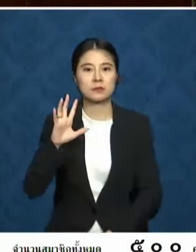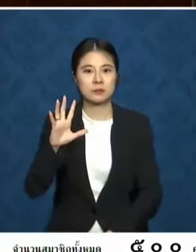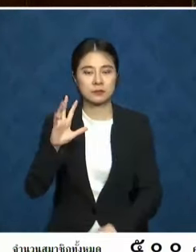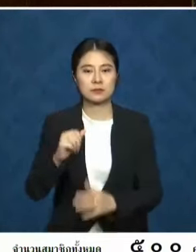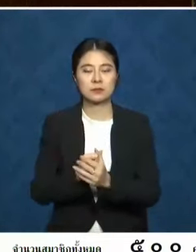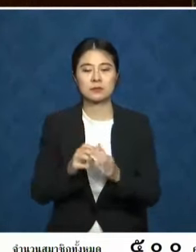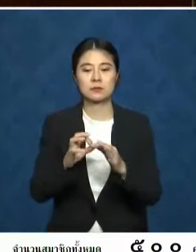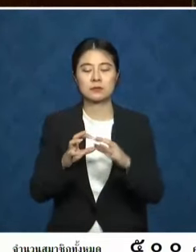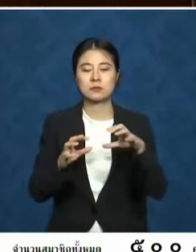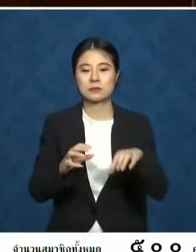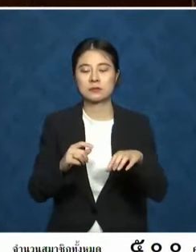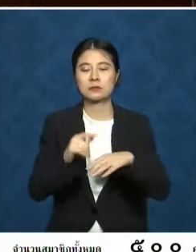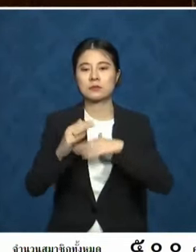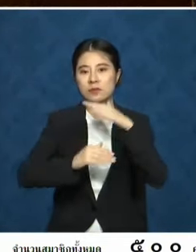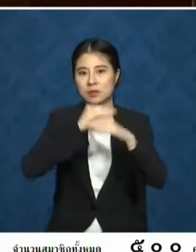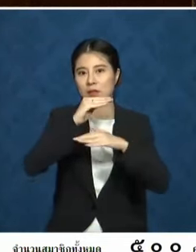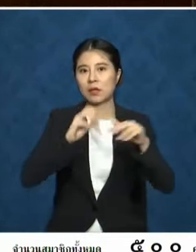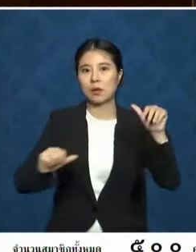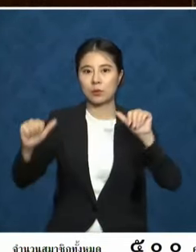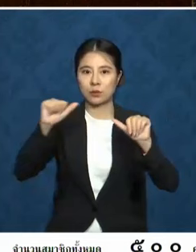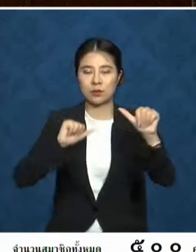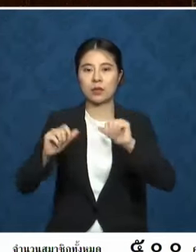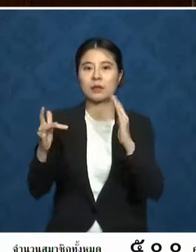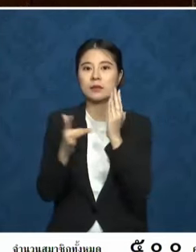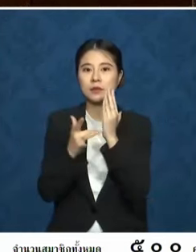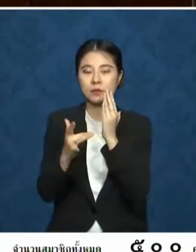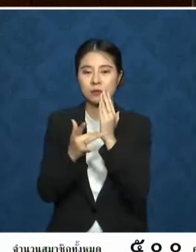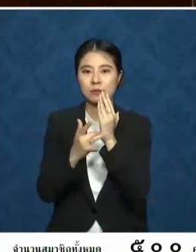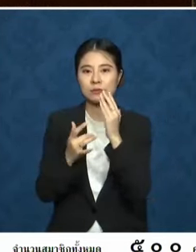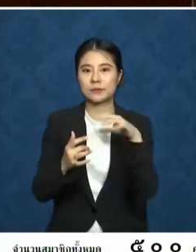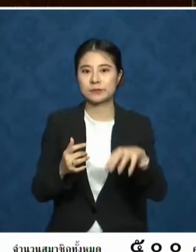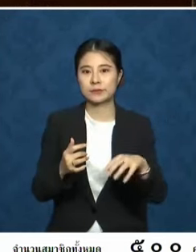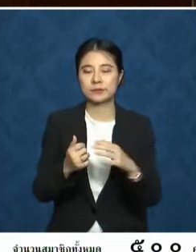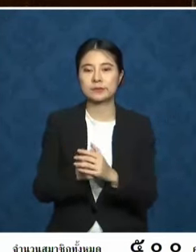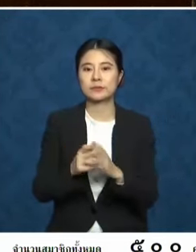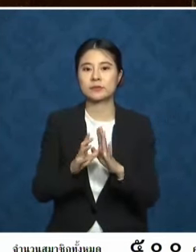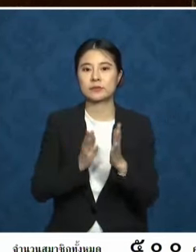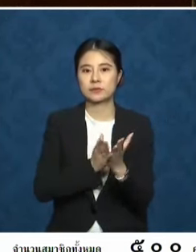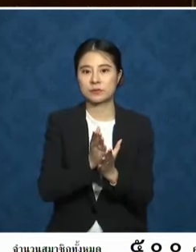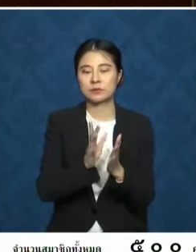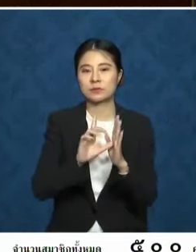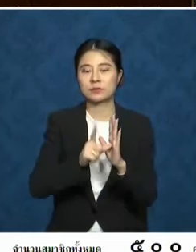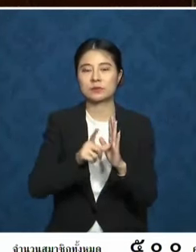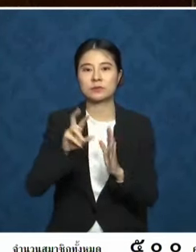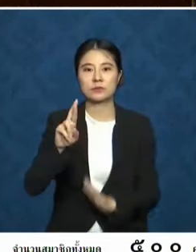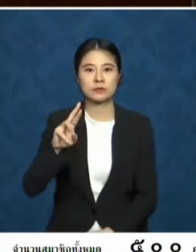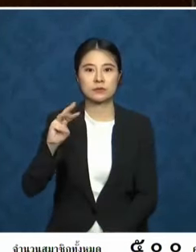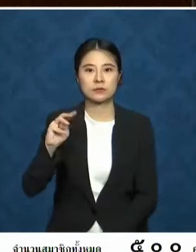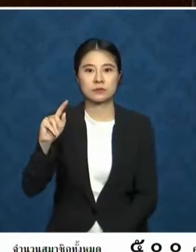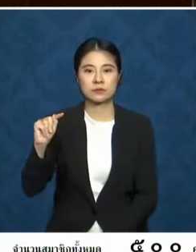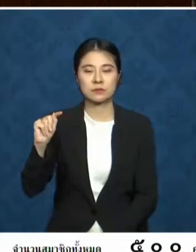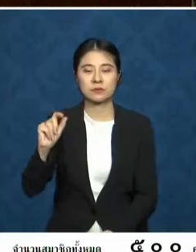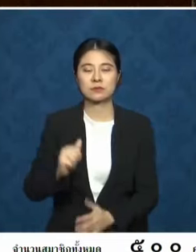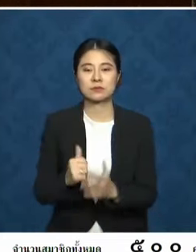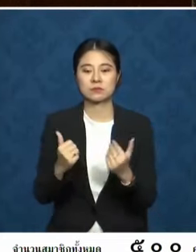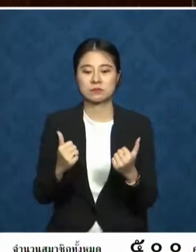ของสรวังานพัฒนาวิทยาศาต์เทคโโยีแ่งชาติด้วยรายขาที่การคณลำตได้มหนังสือแ้งว่าคณ